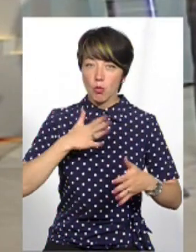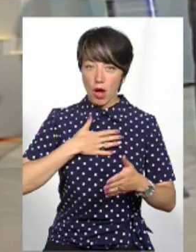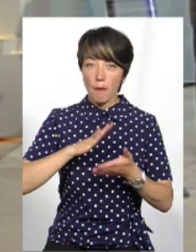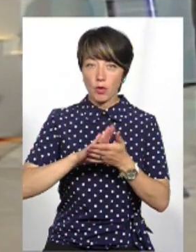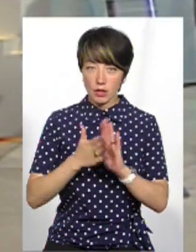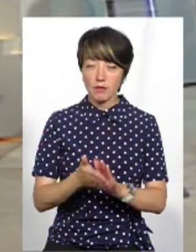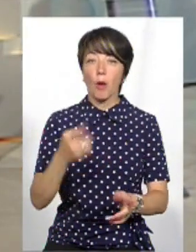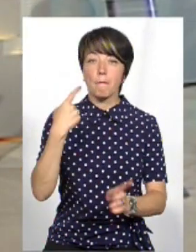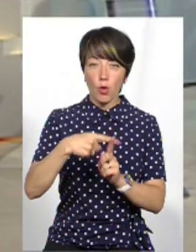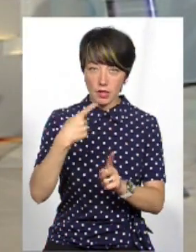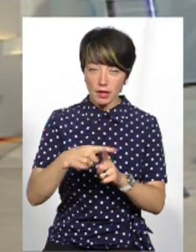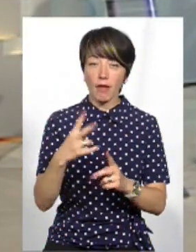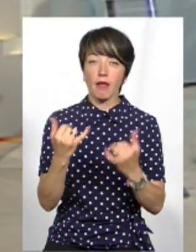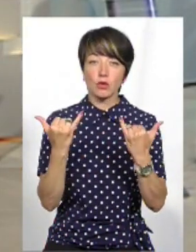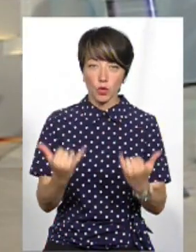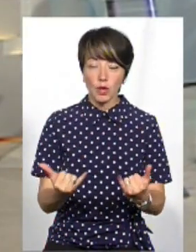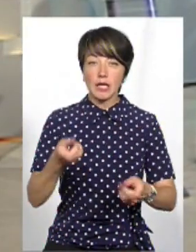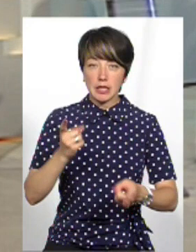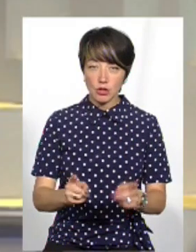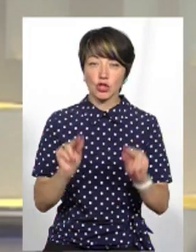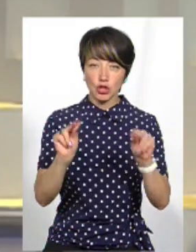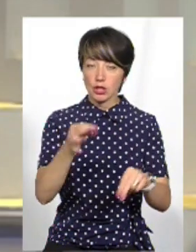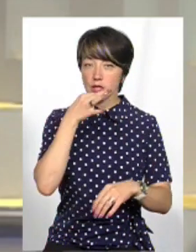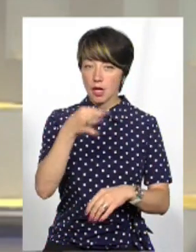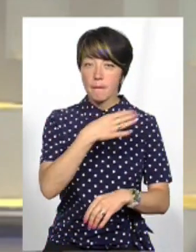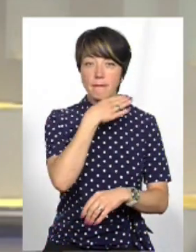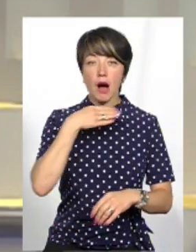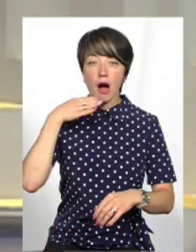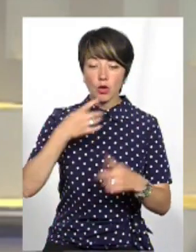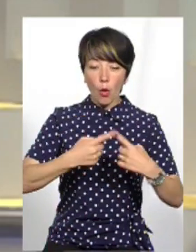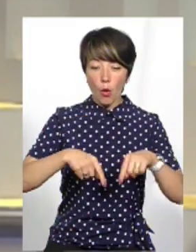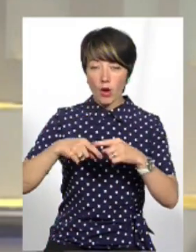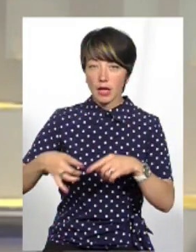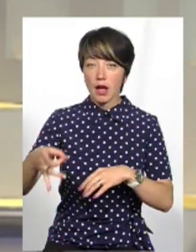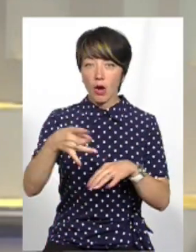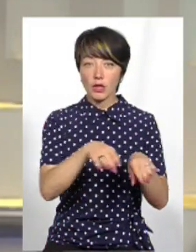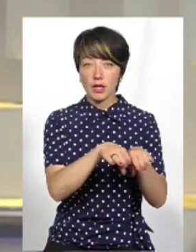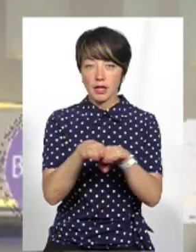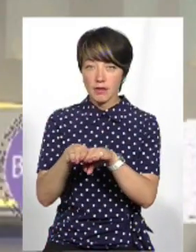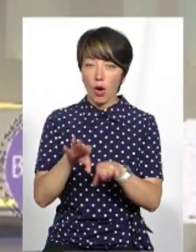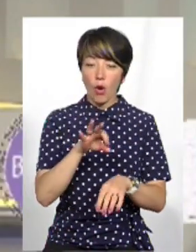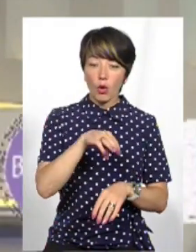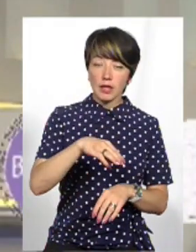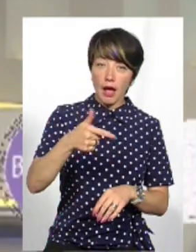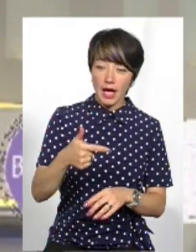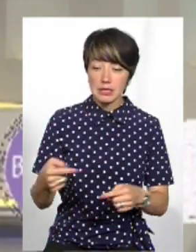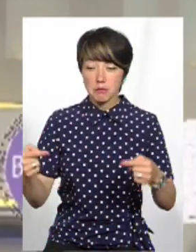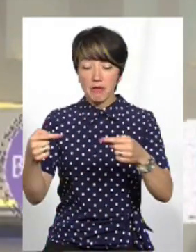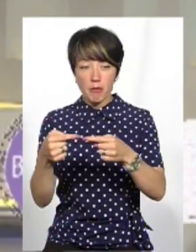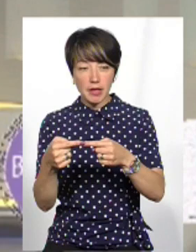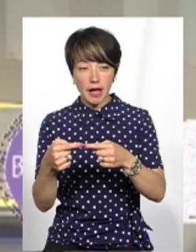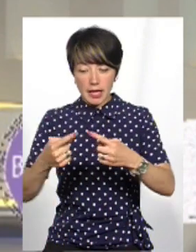є позитивною. На сьогодні дійсно буде відвертим багато органів районного рівня, там, де особливо ОТГ або майже співпадає